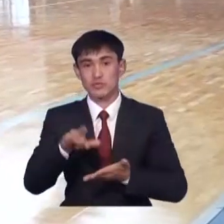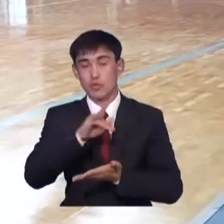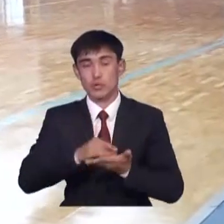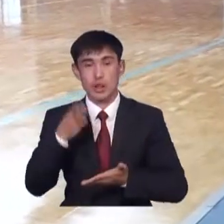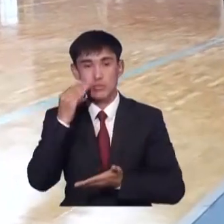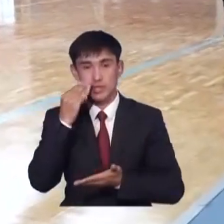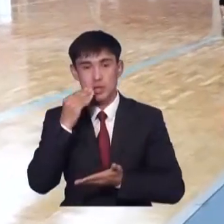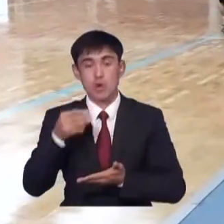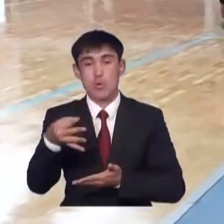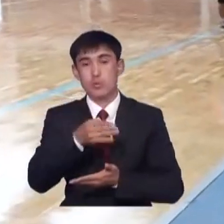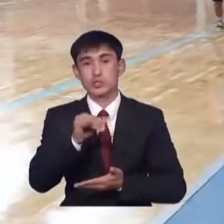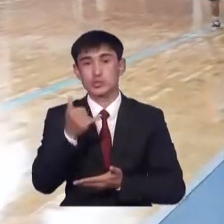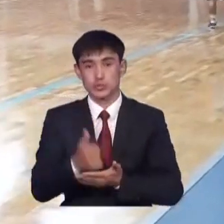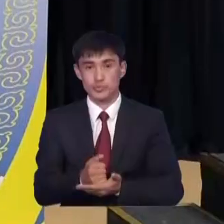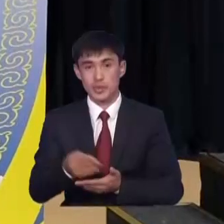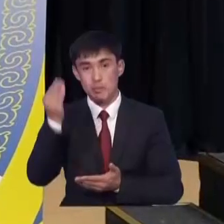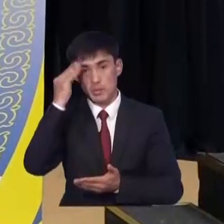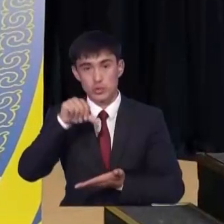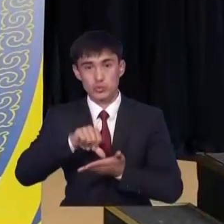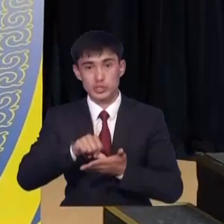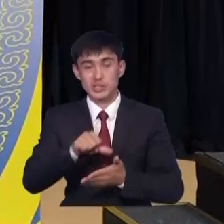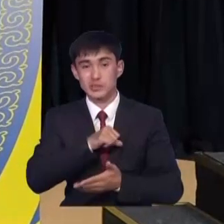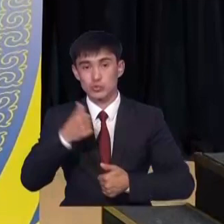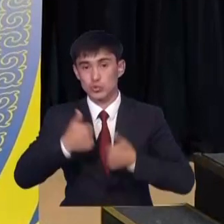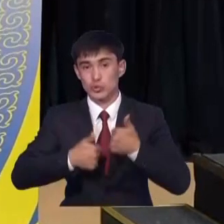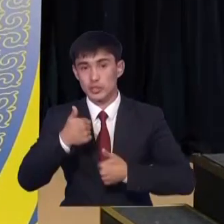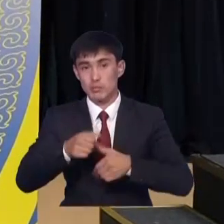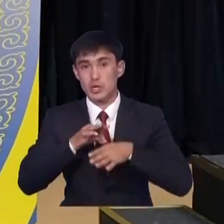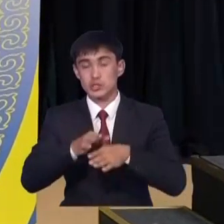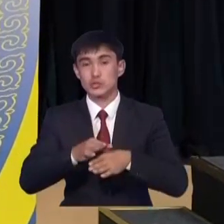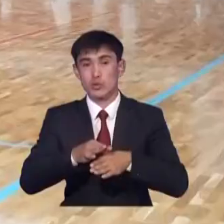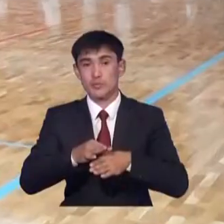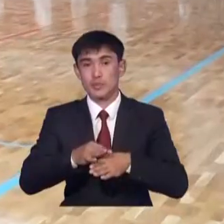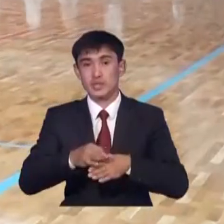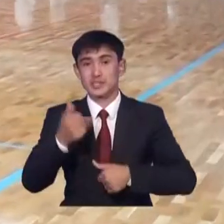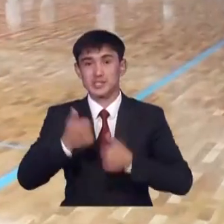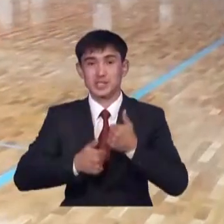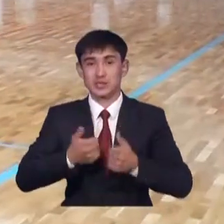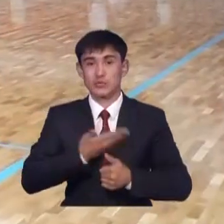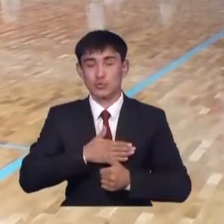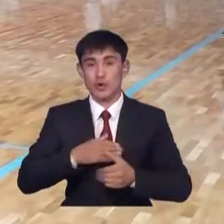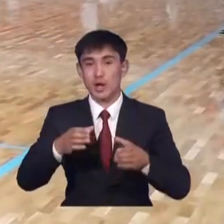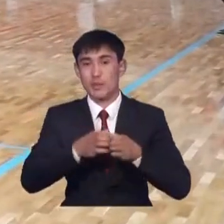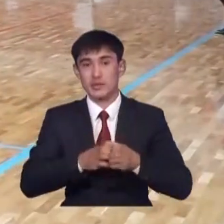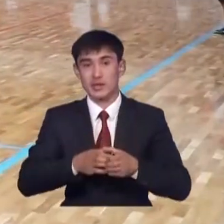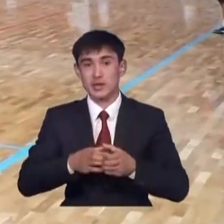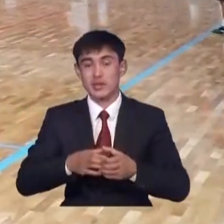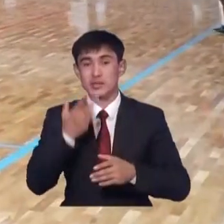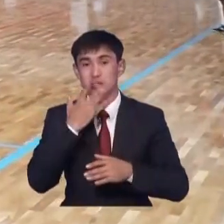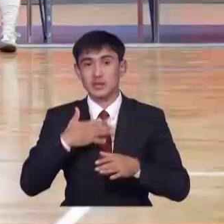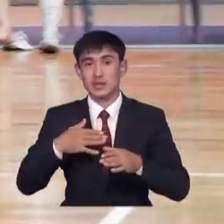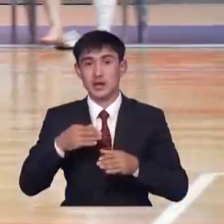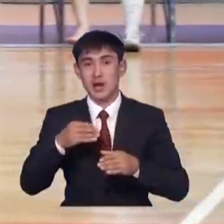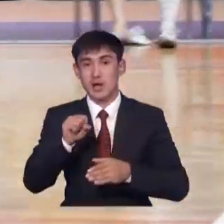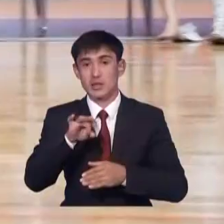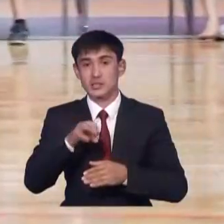находящихся в городе Алматы и в области ЖТСУ. По мнению участников, сам турнир прошел в атмосфере состязательного духа, а команда филиала